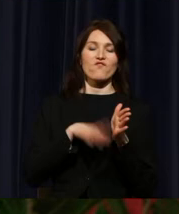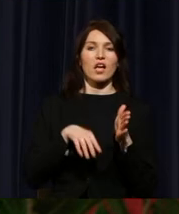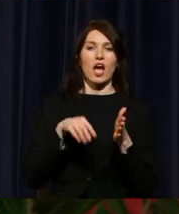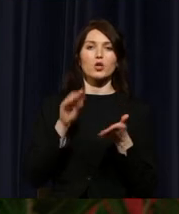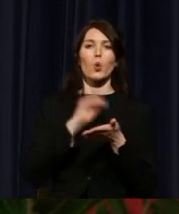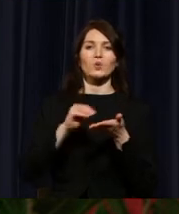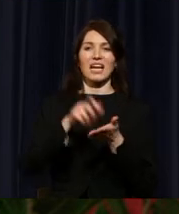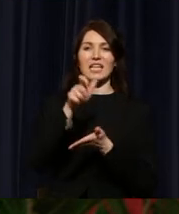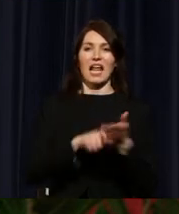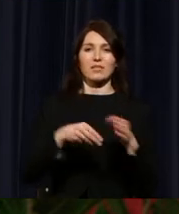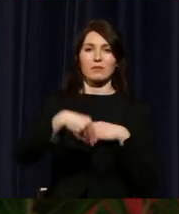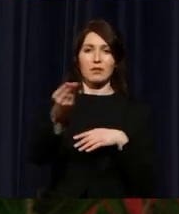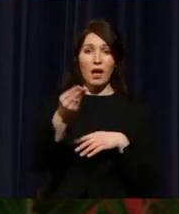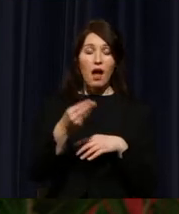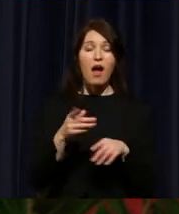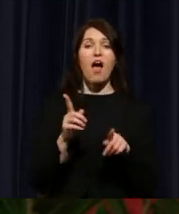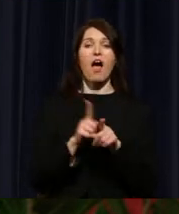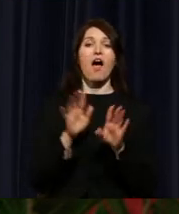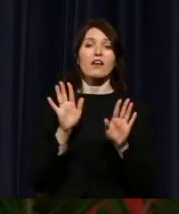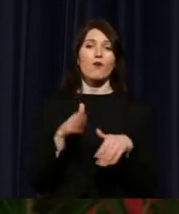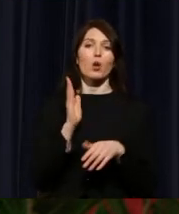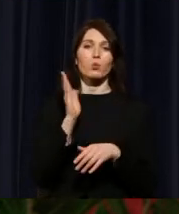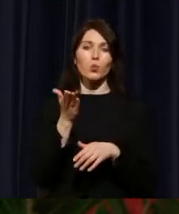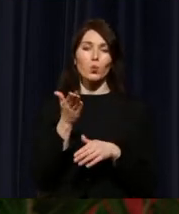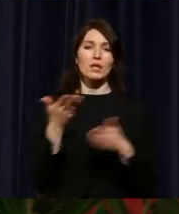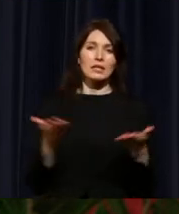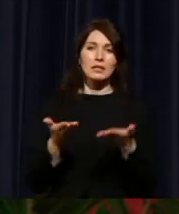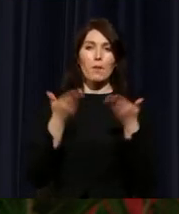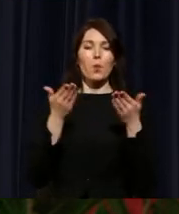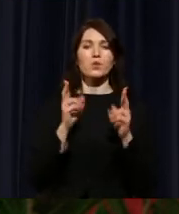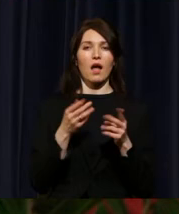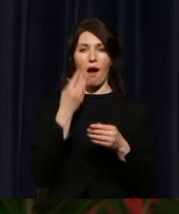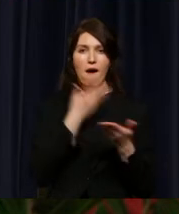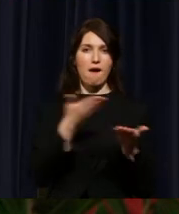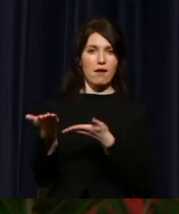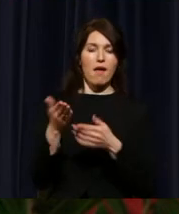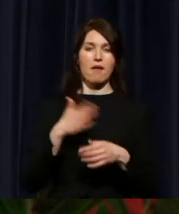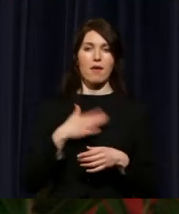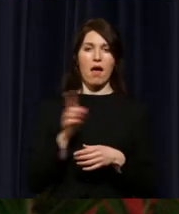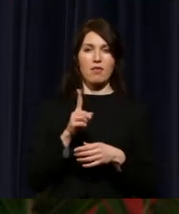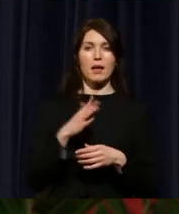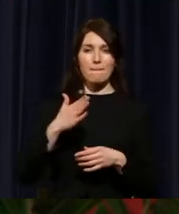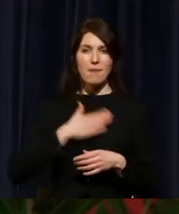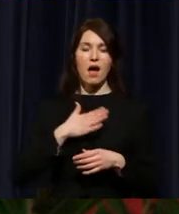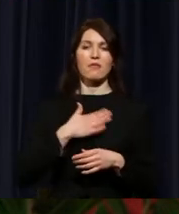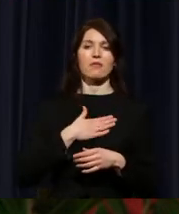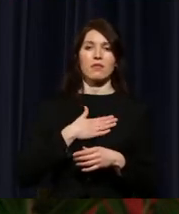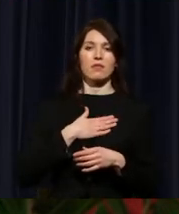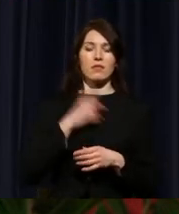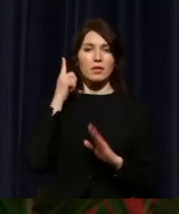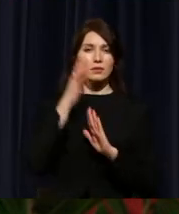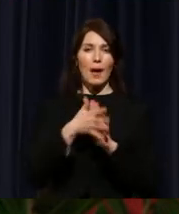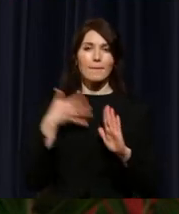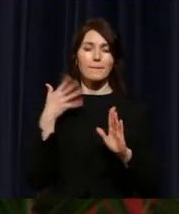uzrakstu recepti, ka tas arī varbūt tāds stimuls, ka jā, reku ir man tā mana tā